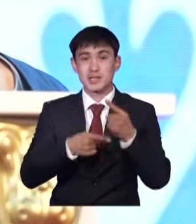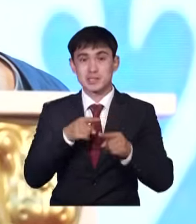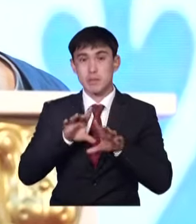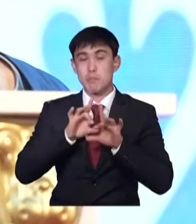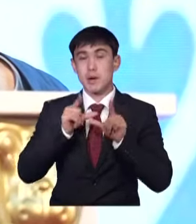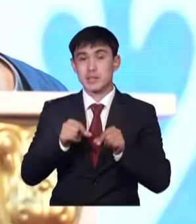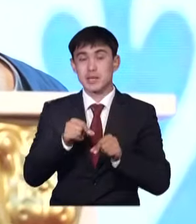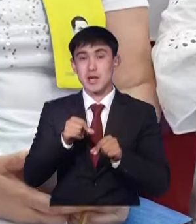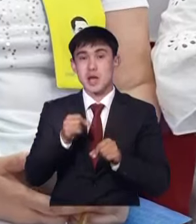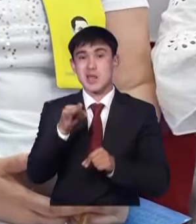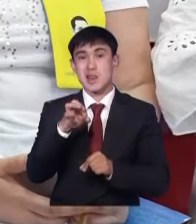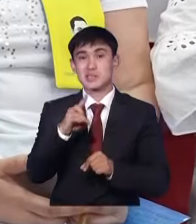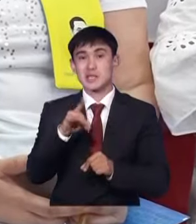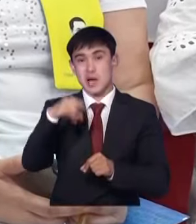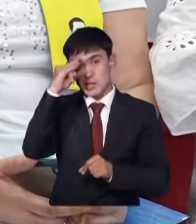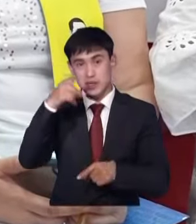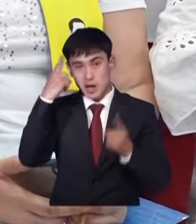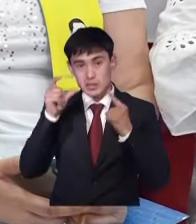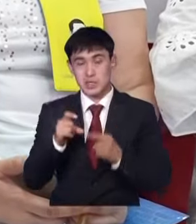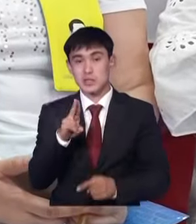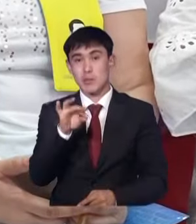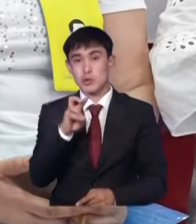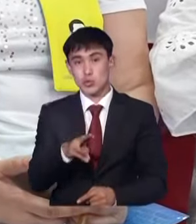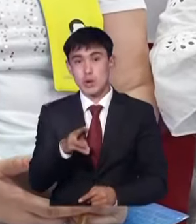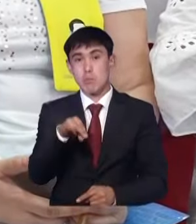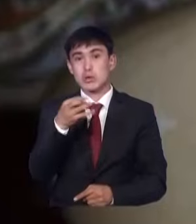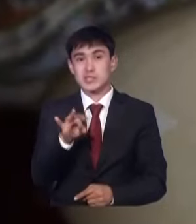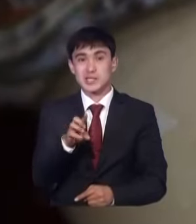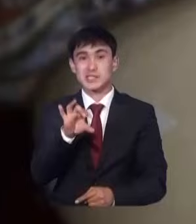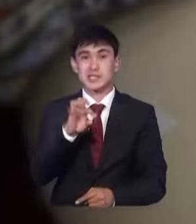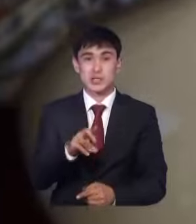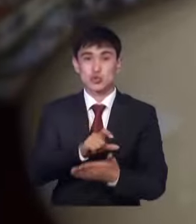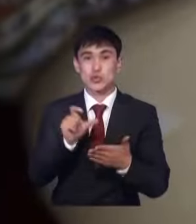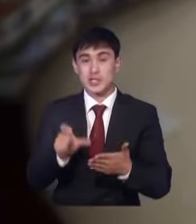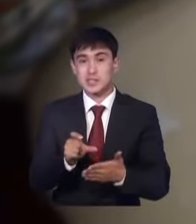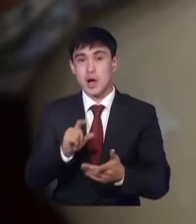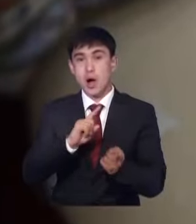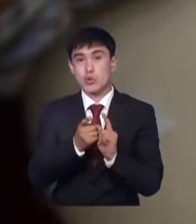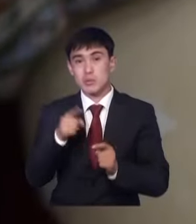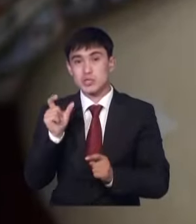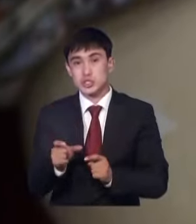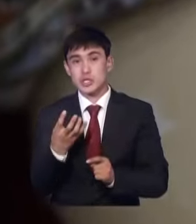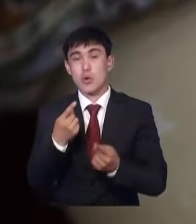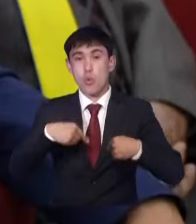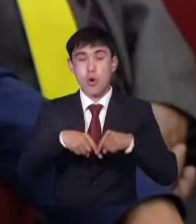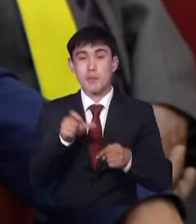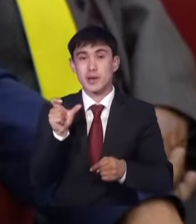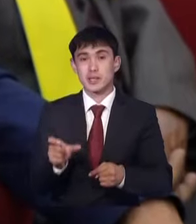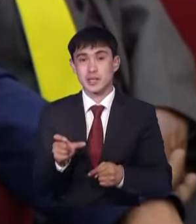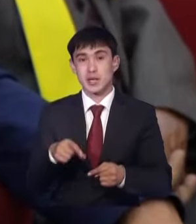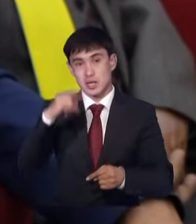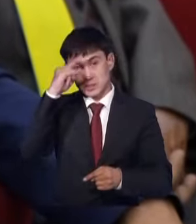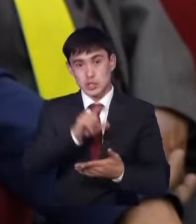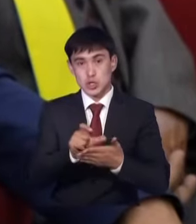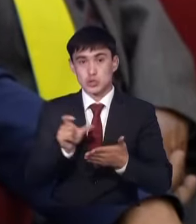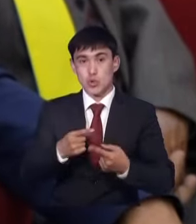барды. Ильяс Әмбебап қазақ ақыны. Драматург, прозаик, сатирик, журналист, аудармашы және қоғам қайраткері.